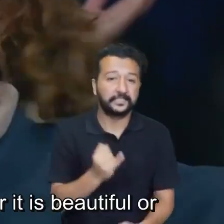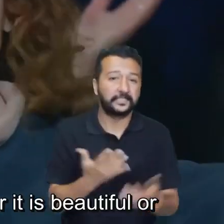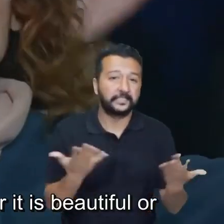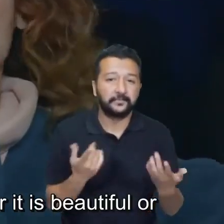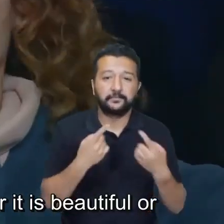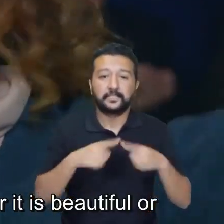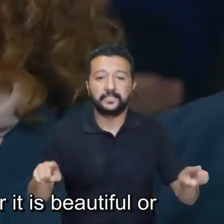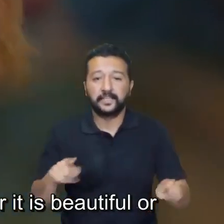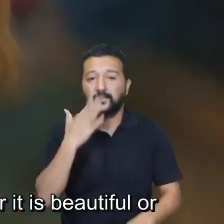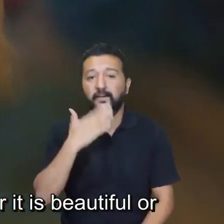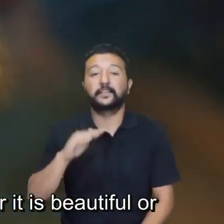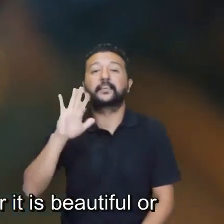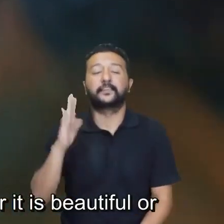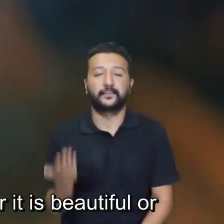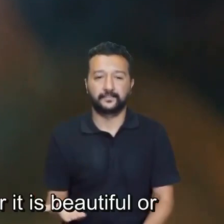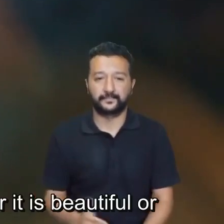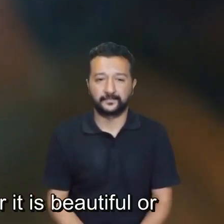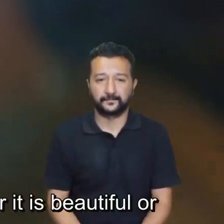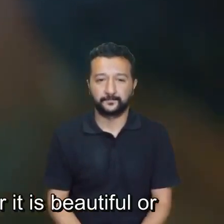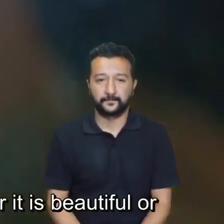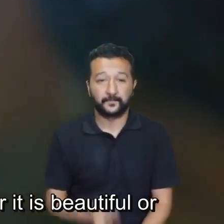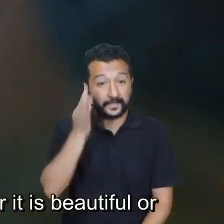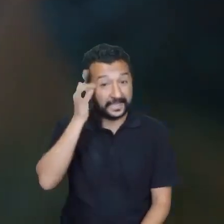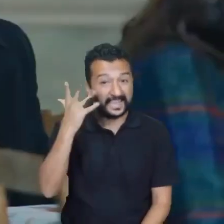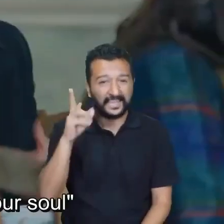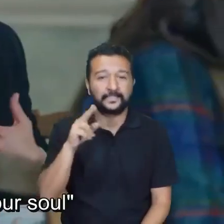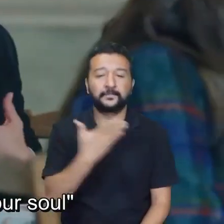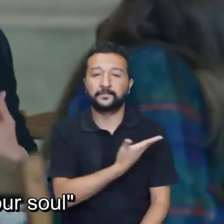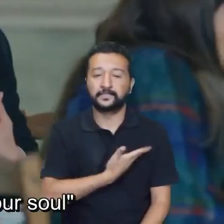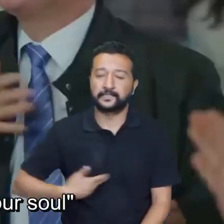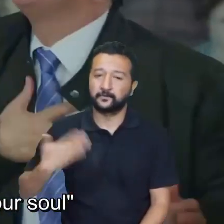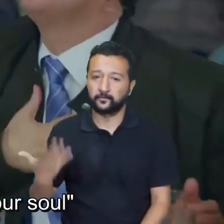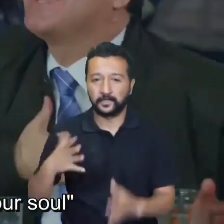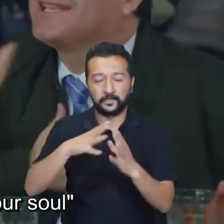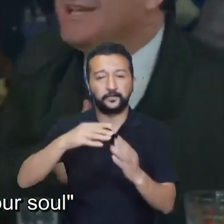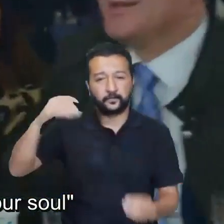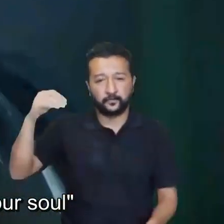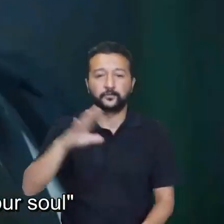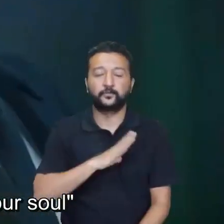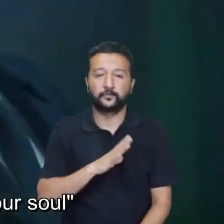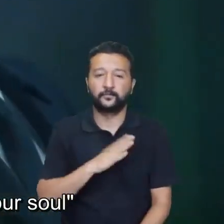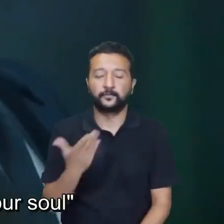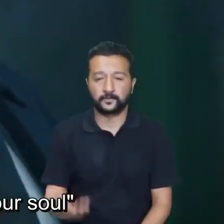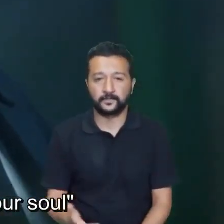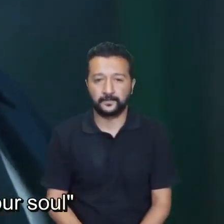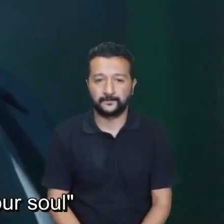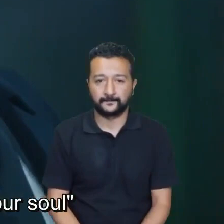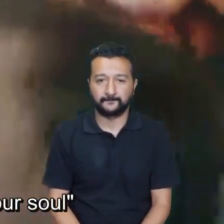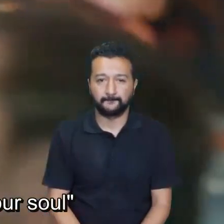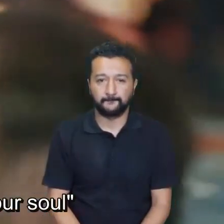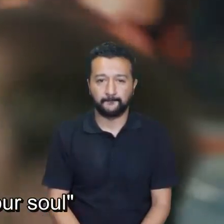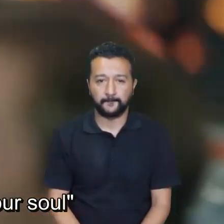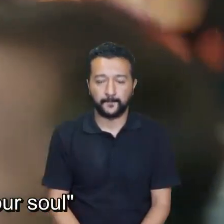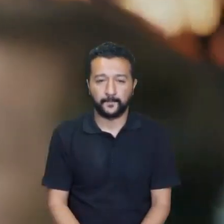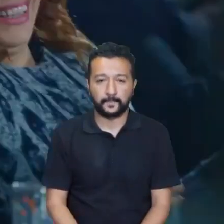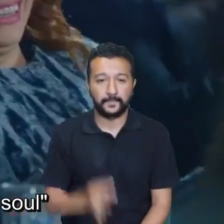Güzelmiş, çirkinmiş, ne farkı. Teran Şükriye ile yan yana aynı yöne doğru oturmuş ellerini sallıyor. Tarık Itır'a, Şevket